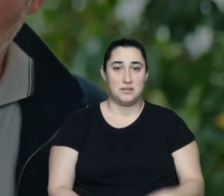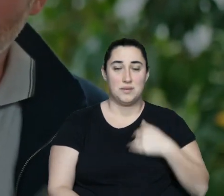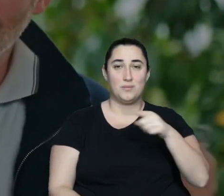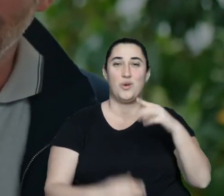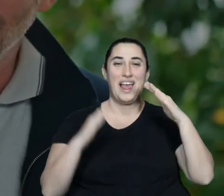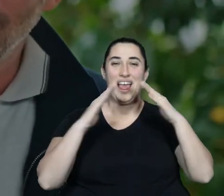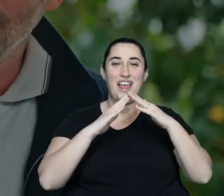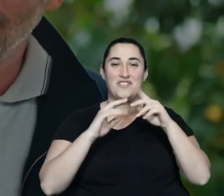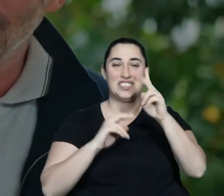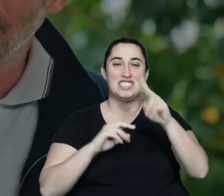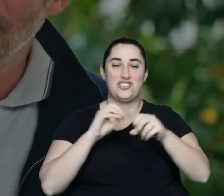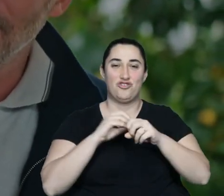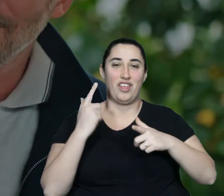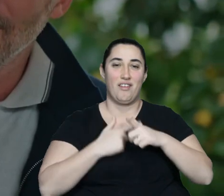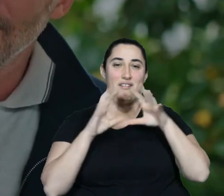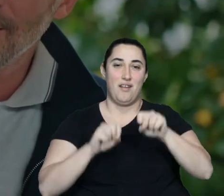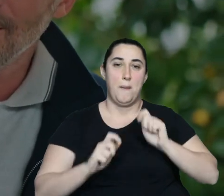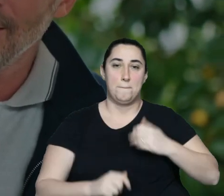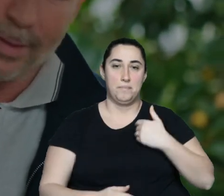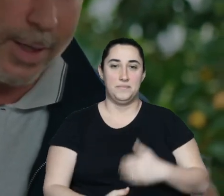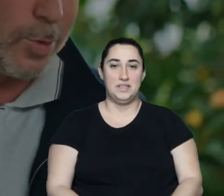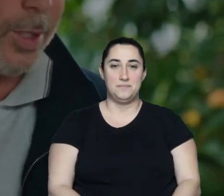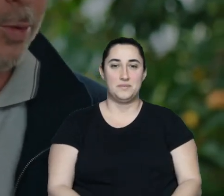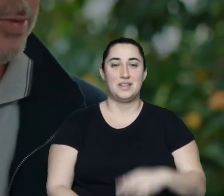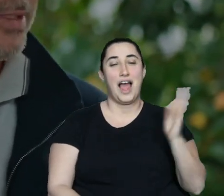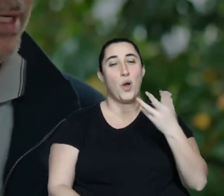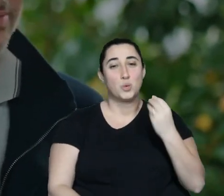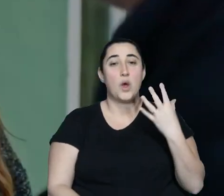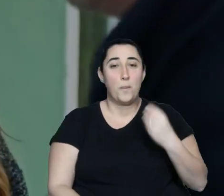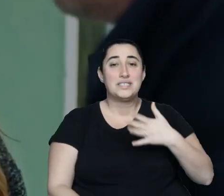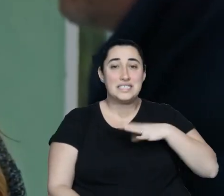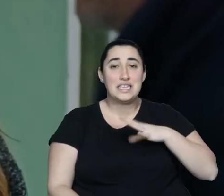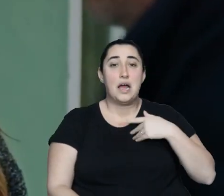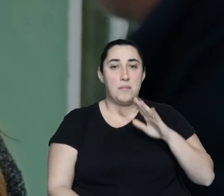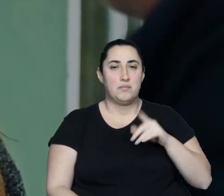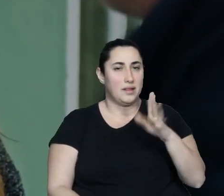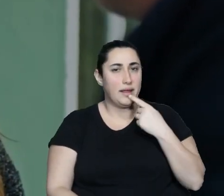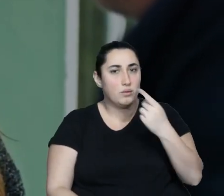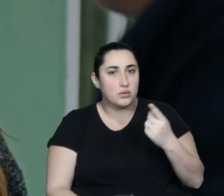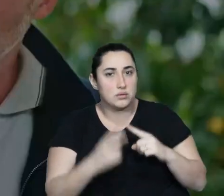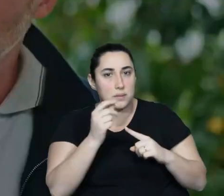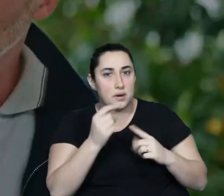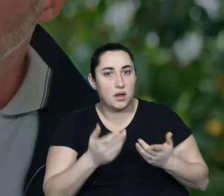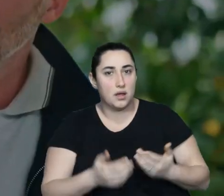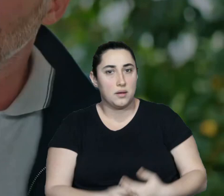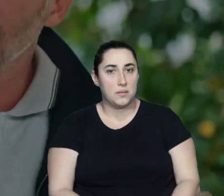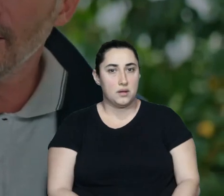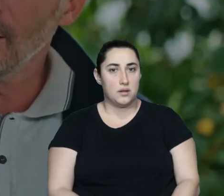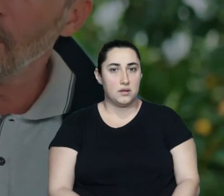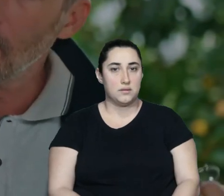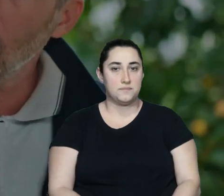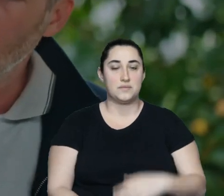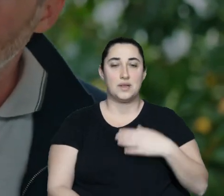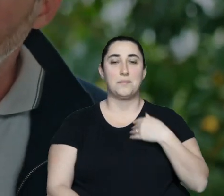Ben bu evi senin için kiraladım. Yani daha güzel olsun isterdim ama... Sen ne diyorsun İbrahim?